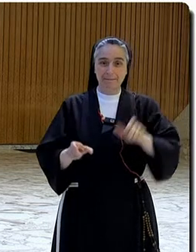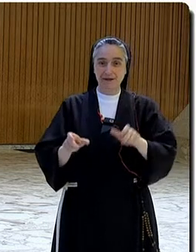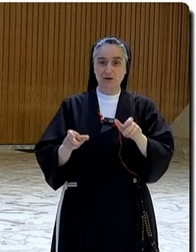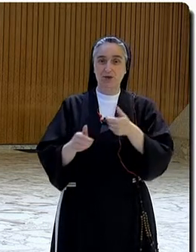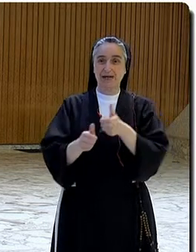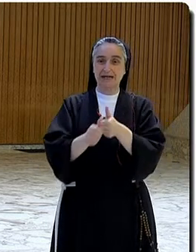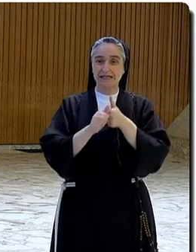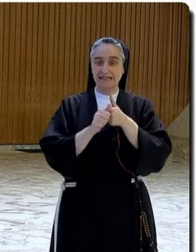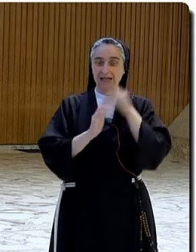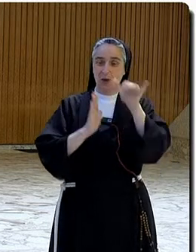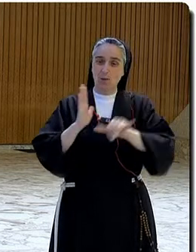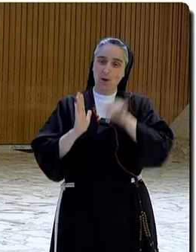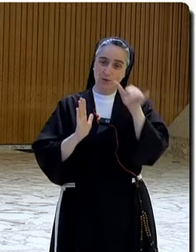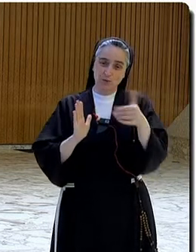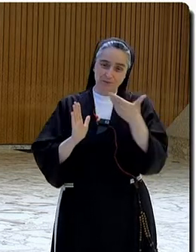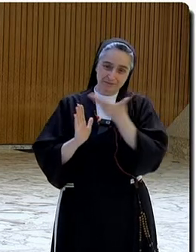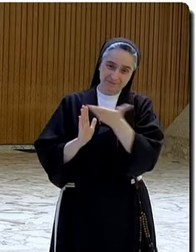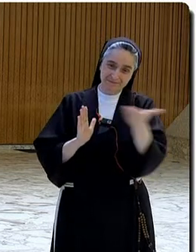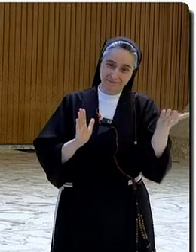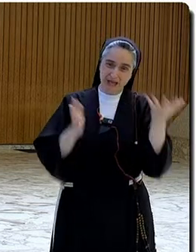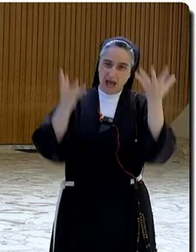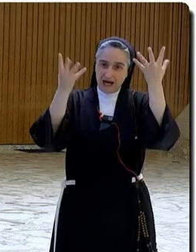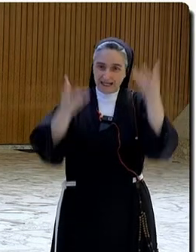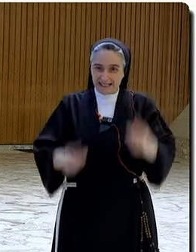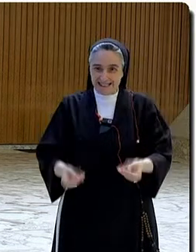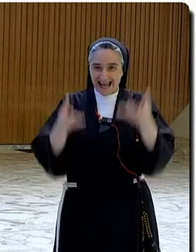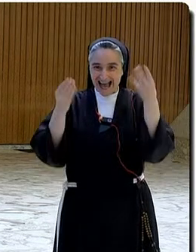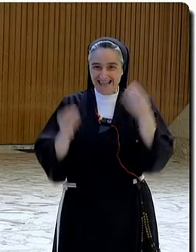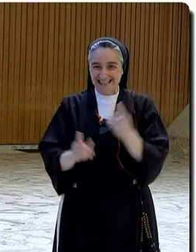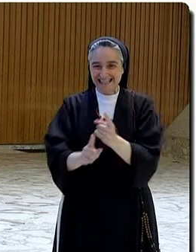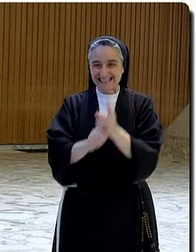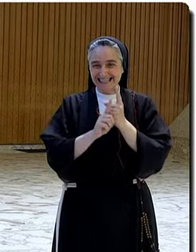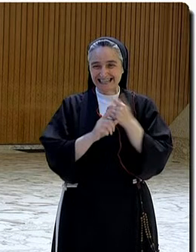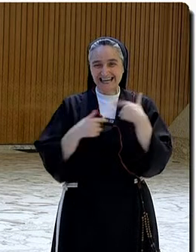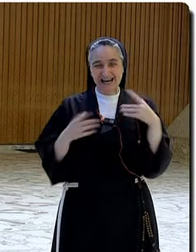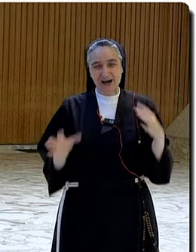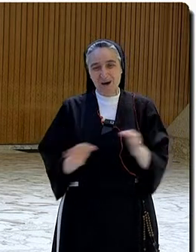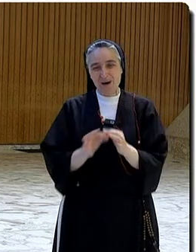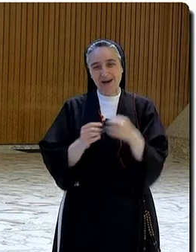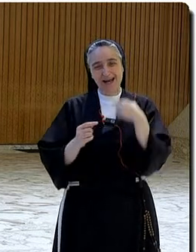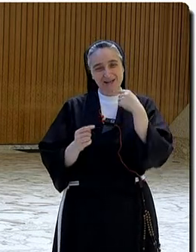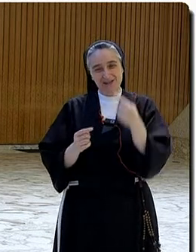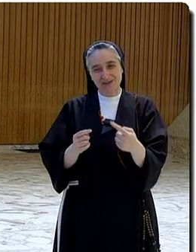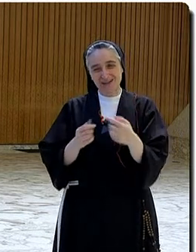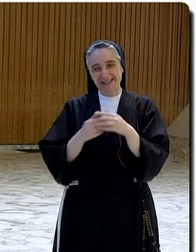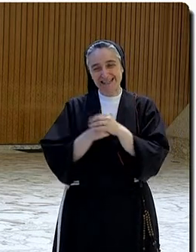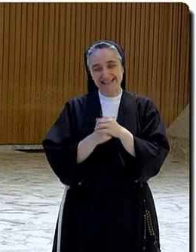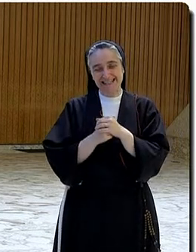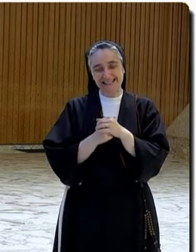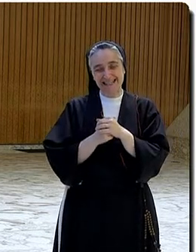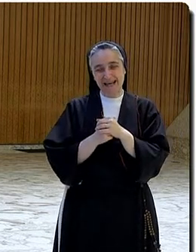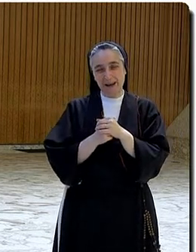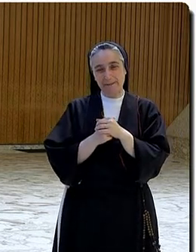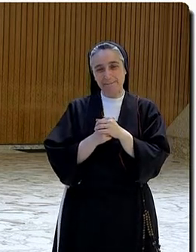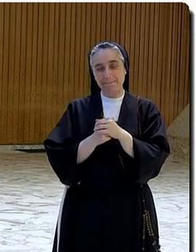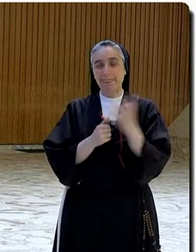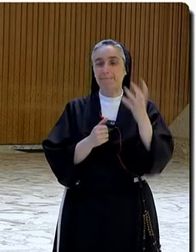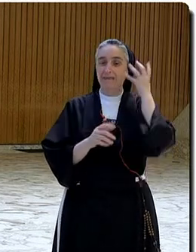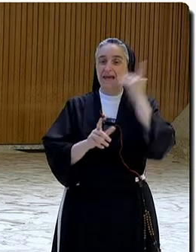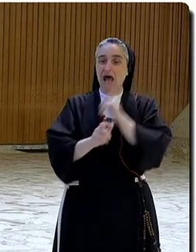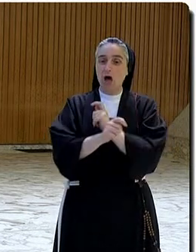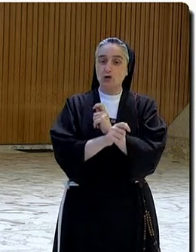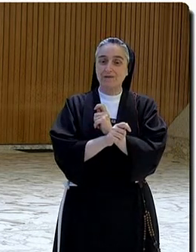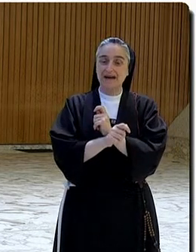stanno seguendo via streaming, che sono davvero tanti, e approfitto per informarvi che Radio Vaticana